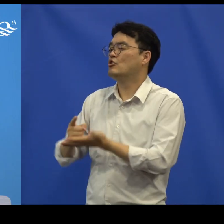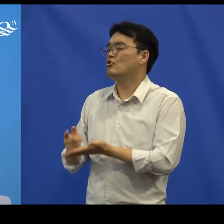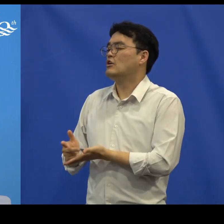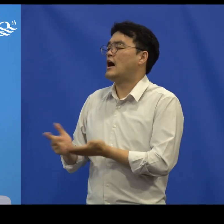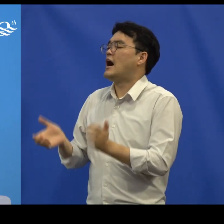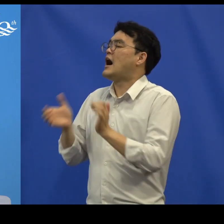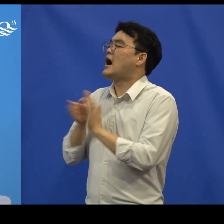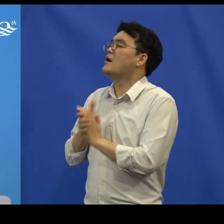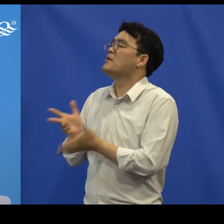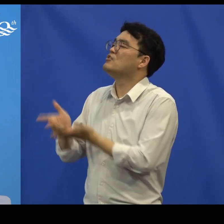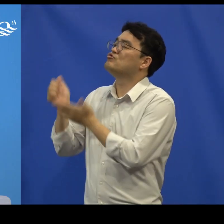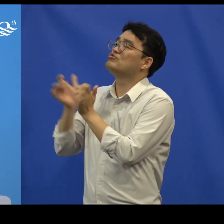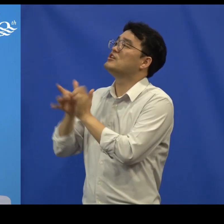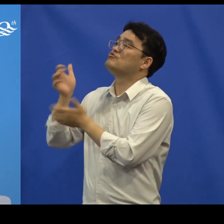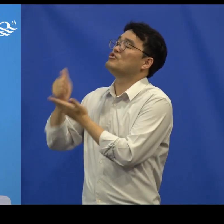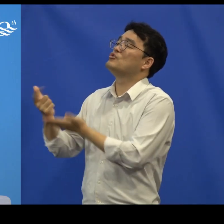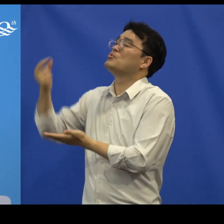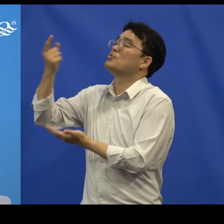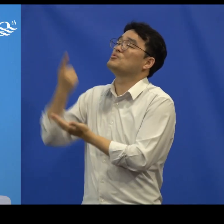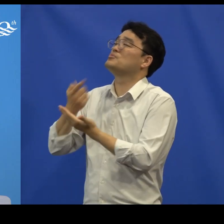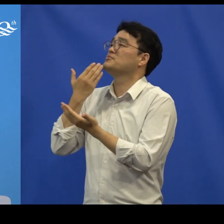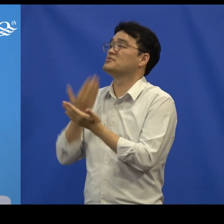그날일지도 모른다는 생각을 하며 살아가는,